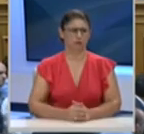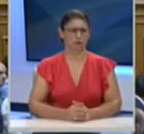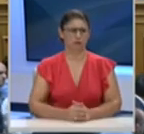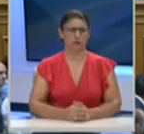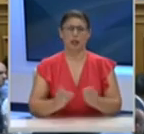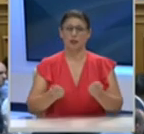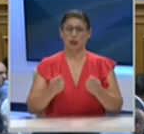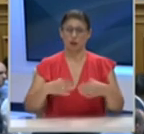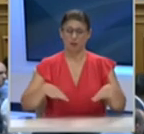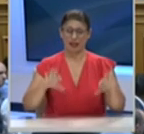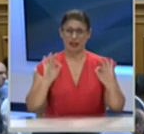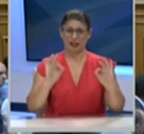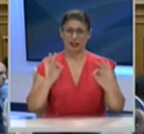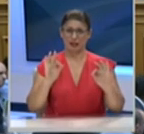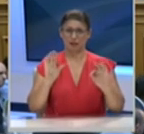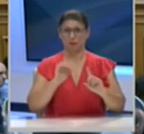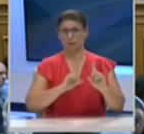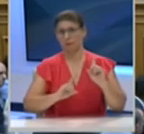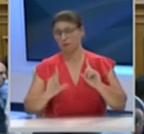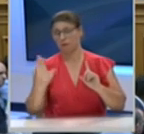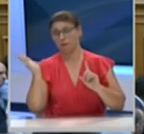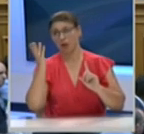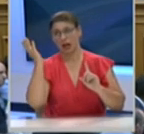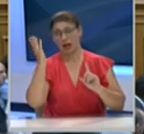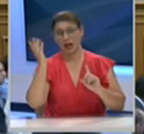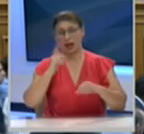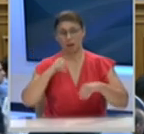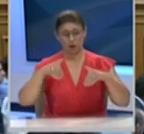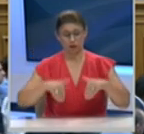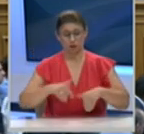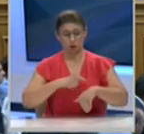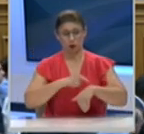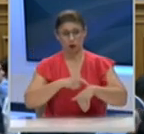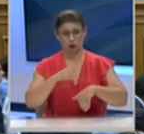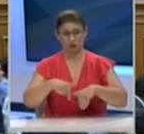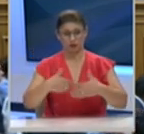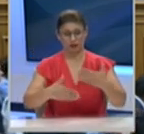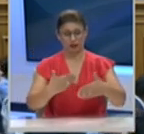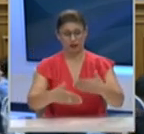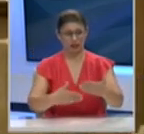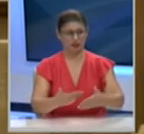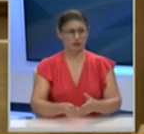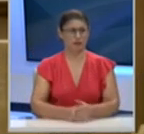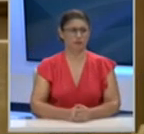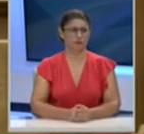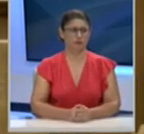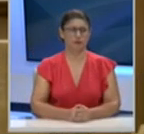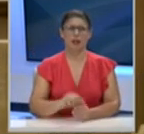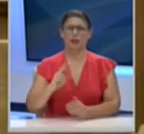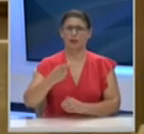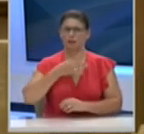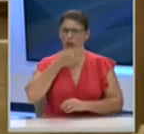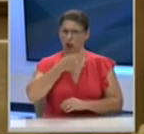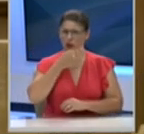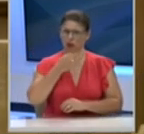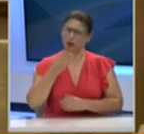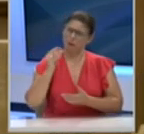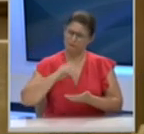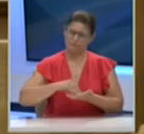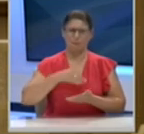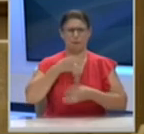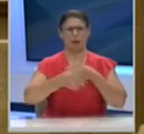κάνω μία αρχή, μήπως και κάποιος σεβαστεί το χρόνο σε αυτή τη διαδικασία. Και στη δευτερολογία μου θα